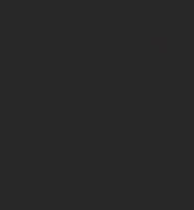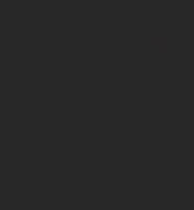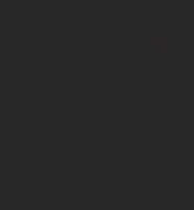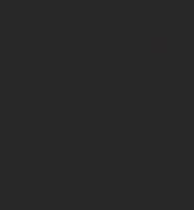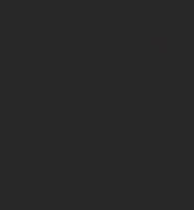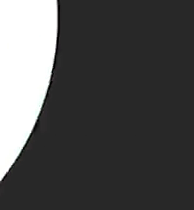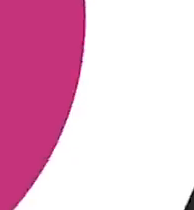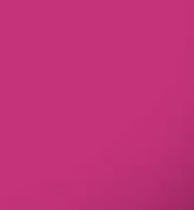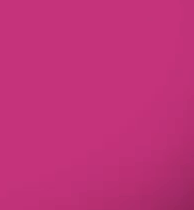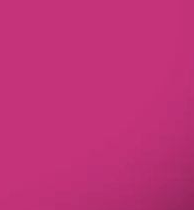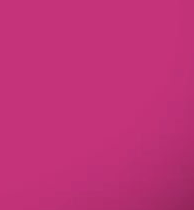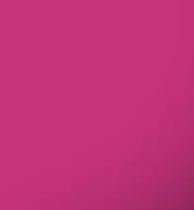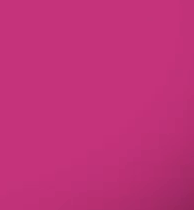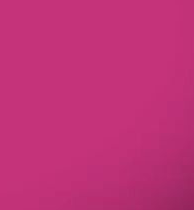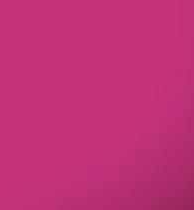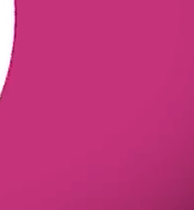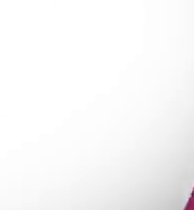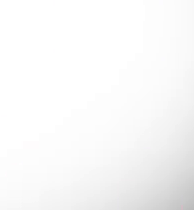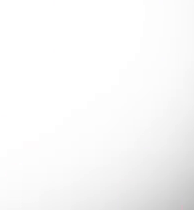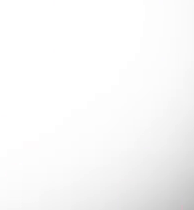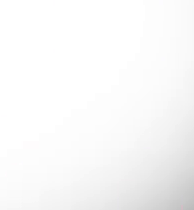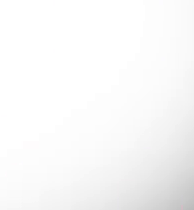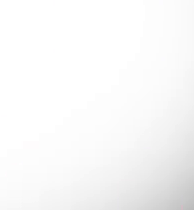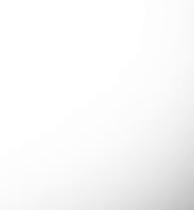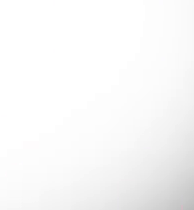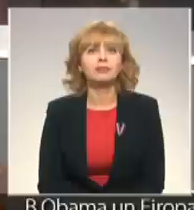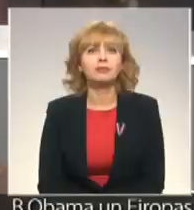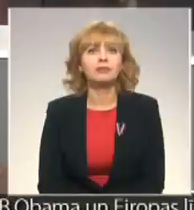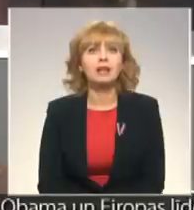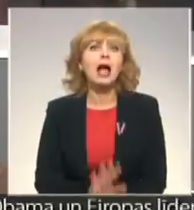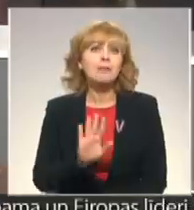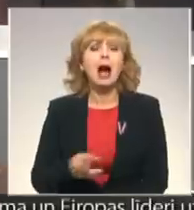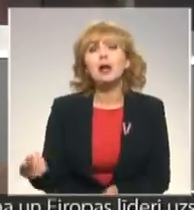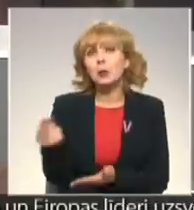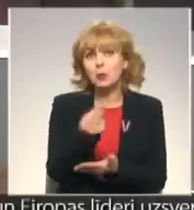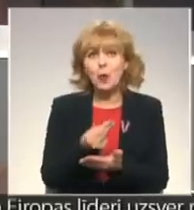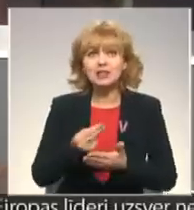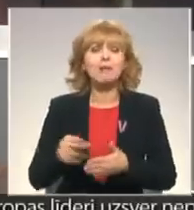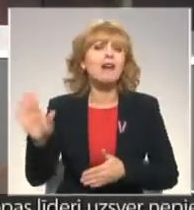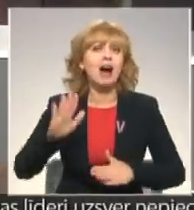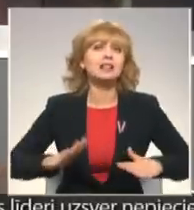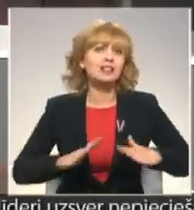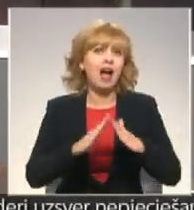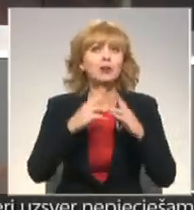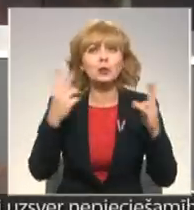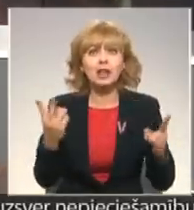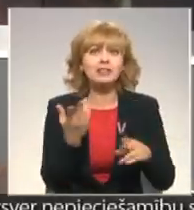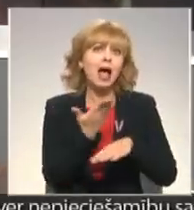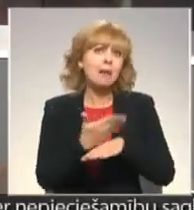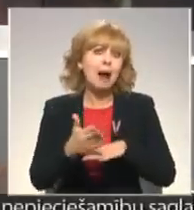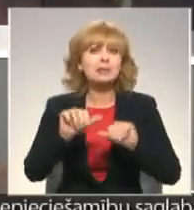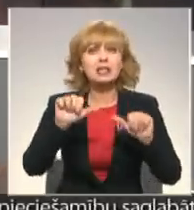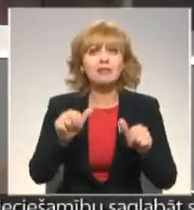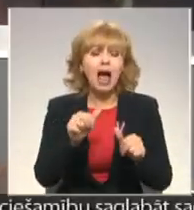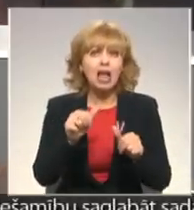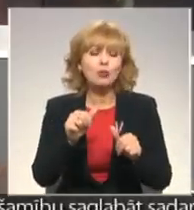re viss ēters ir te par nozīmīgu valsts svētku tradīciju pamazām veidojas